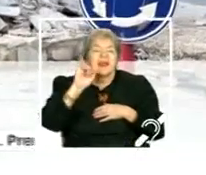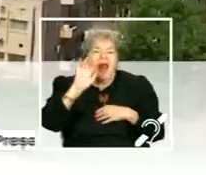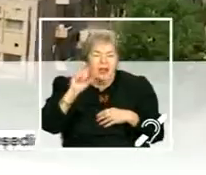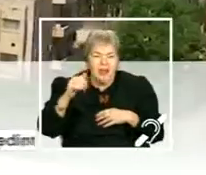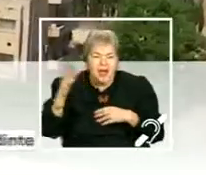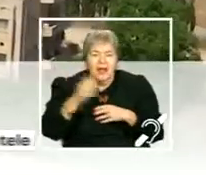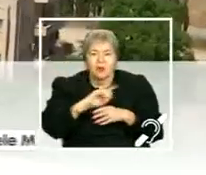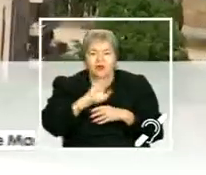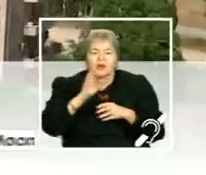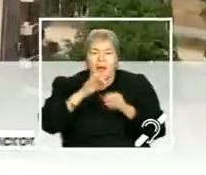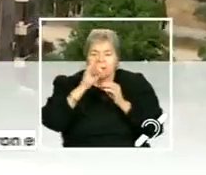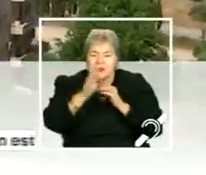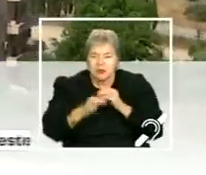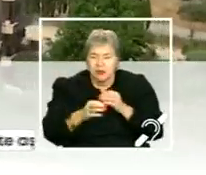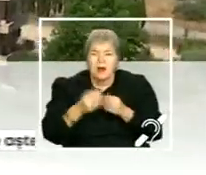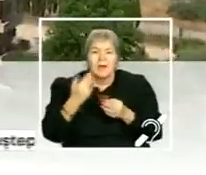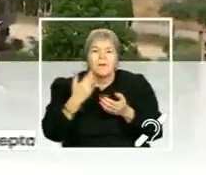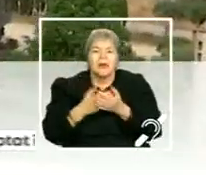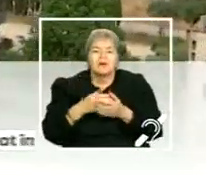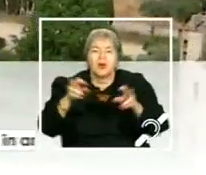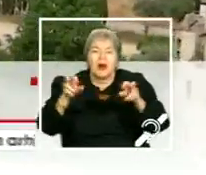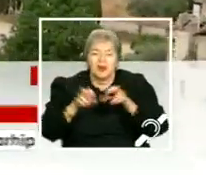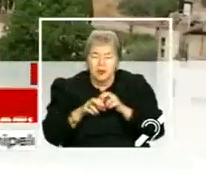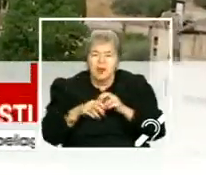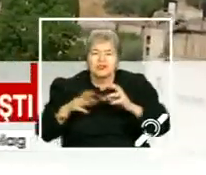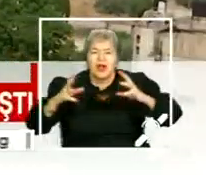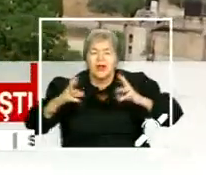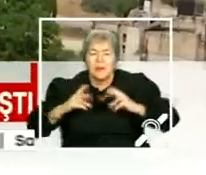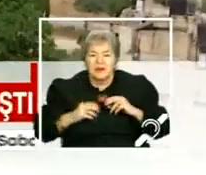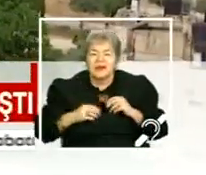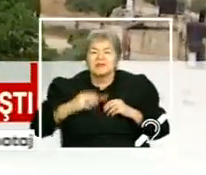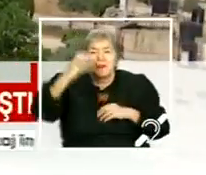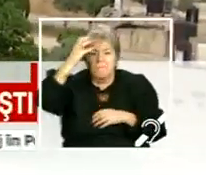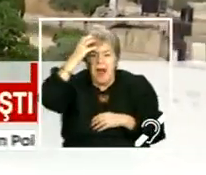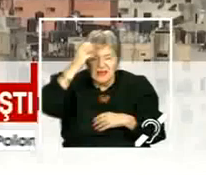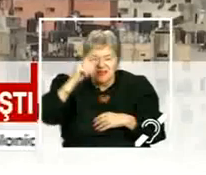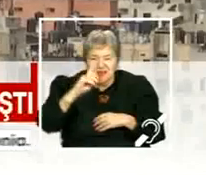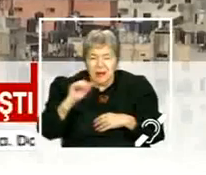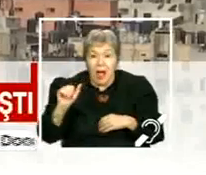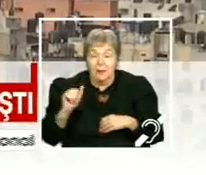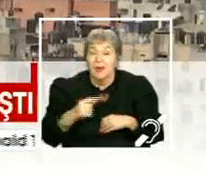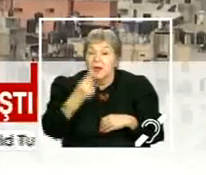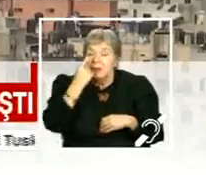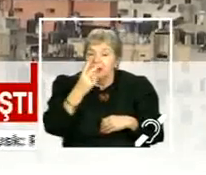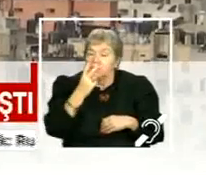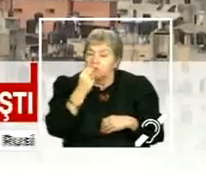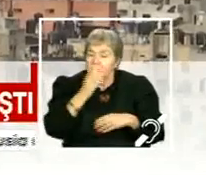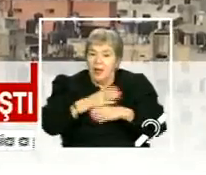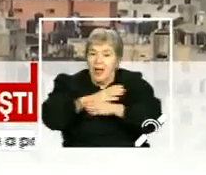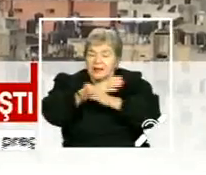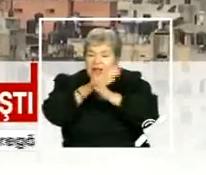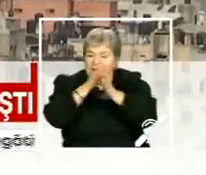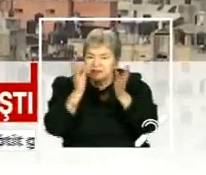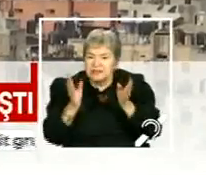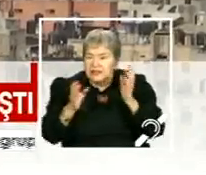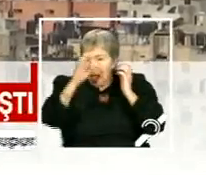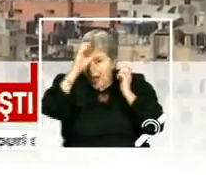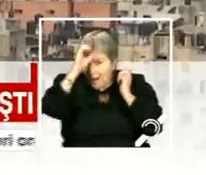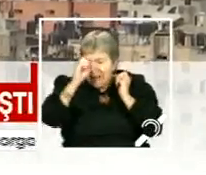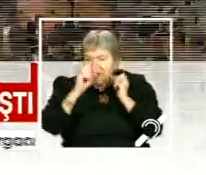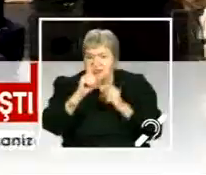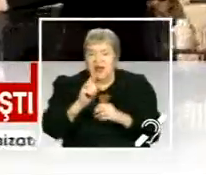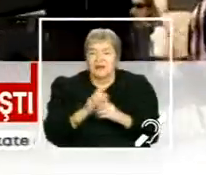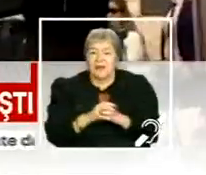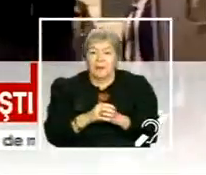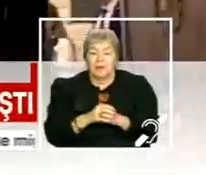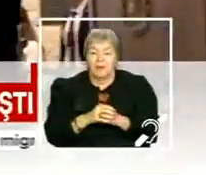nivel național pentru aplicarea deciziei de recunoaștere a independenței palestinienilor. În primul rând, este vorba despre deschiderea de reprezentanțe diplomatice la nivel